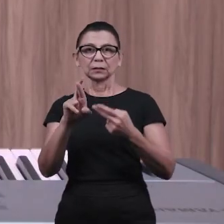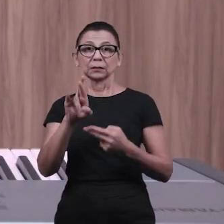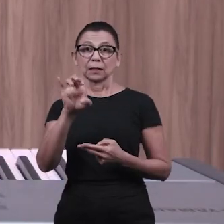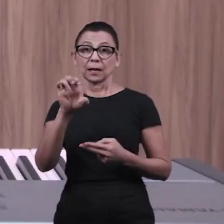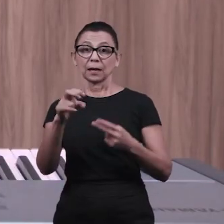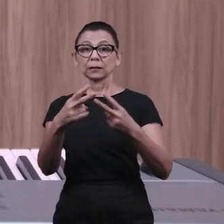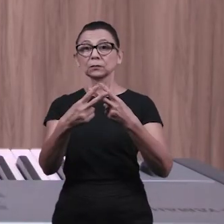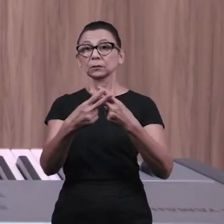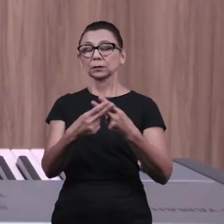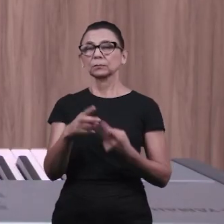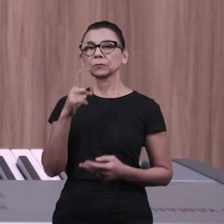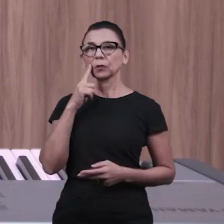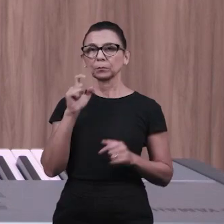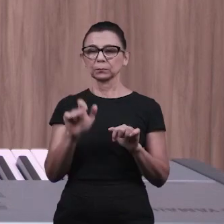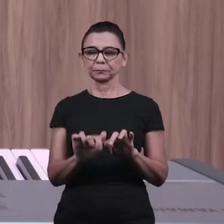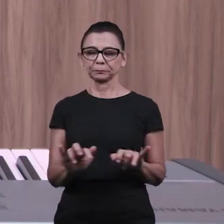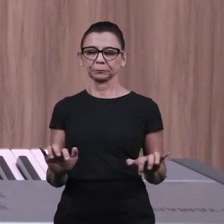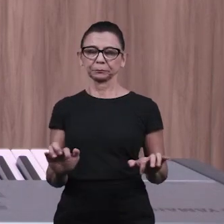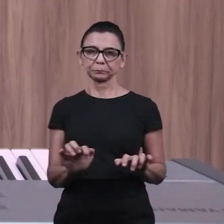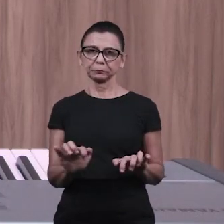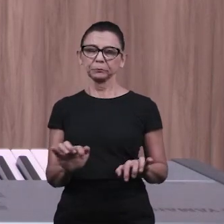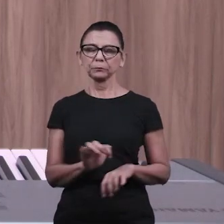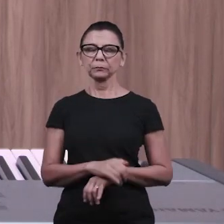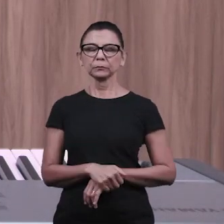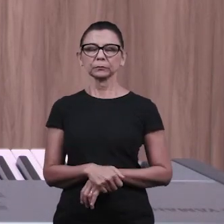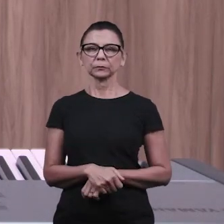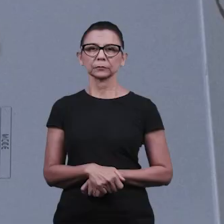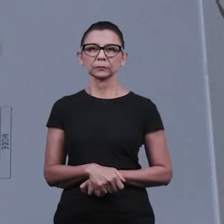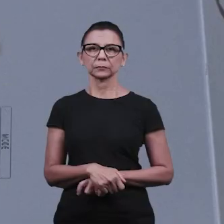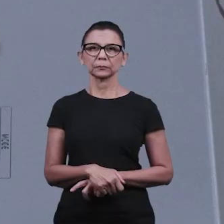Nous allons voir la position au clavier.